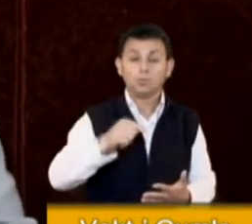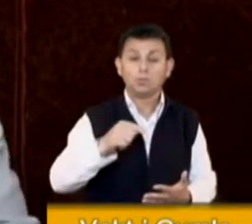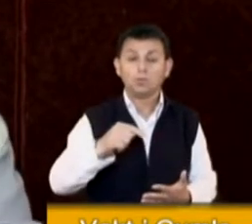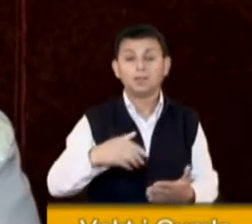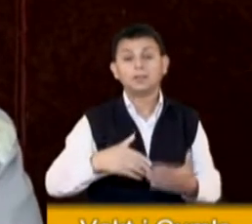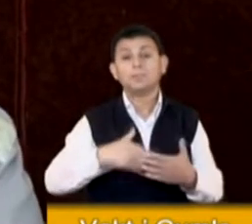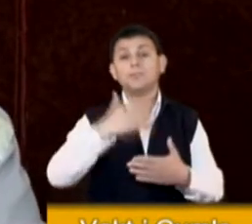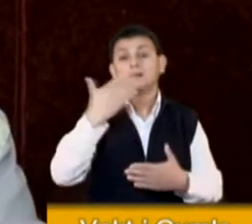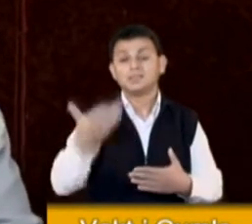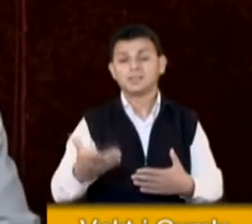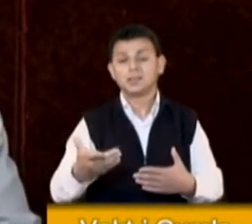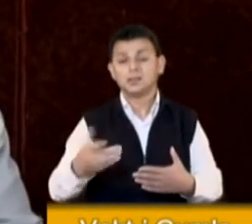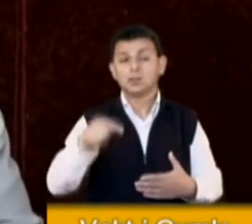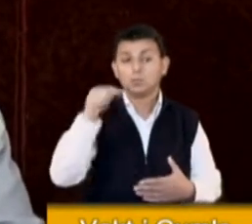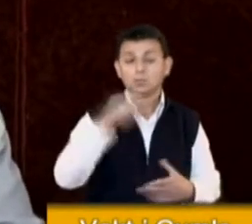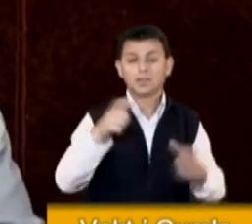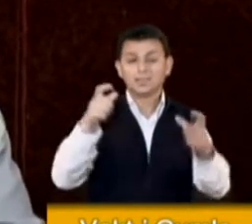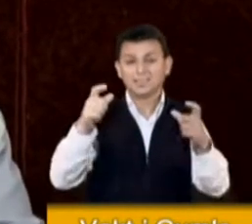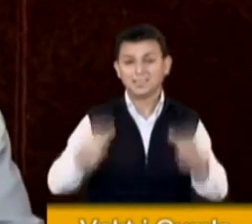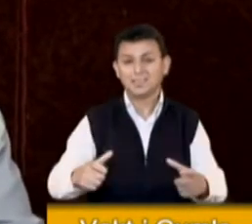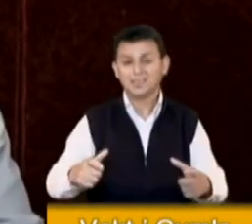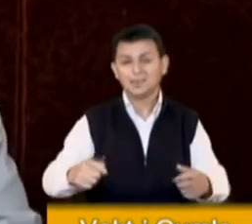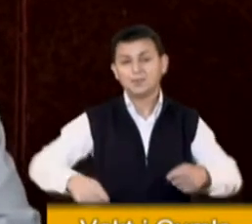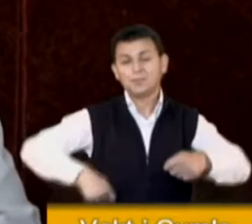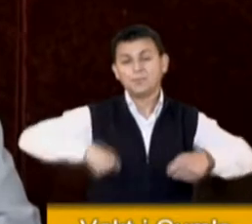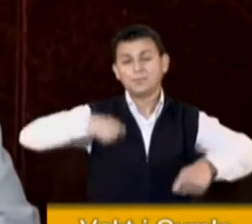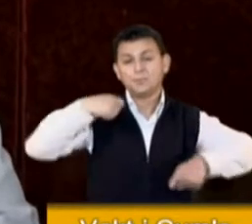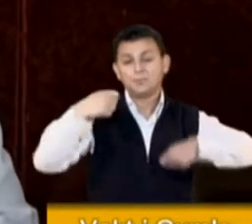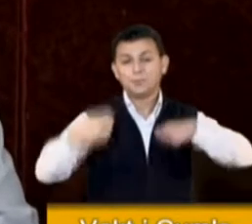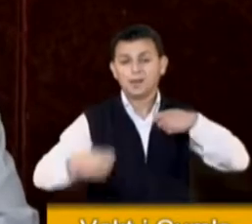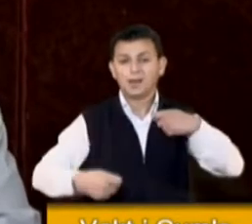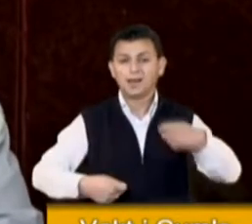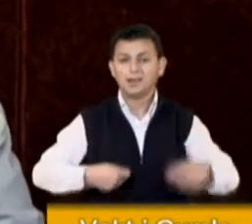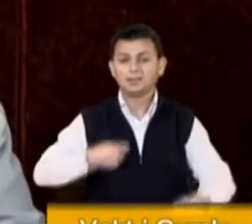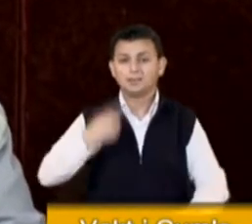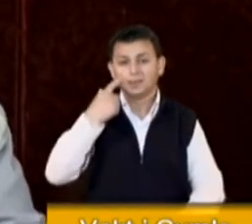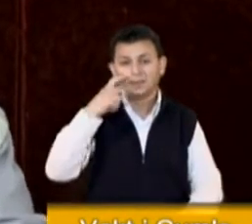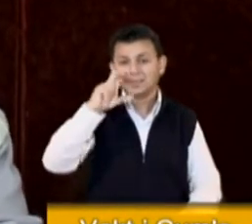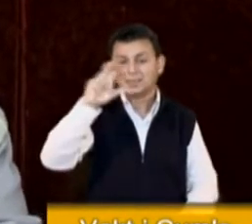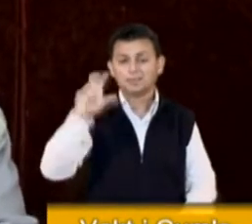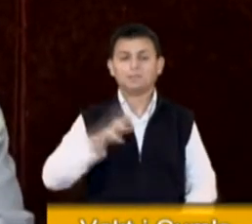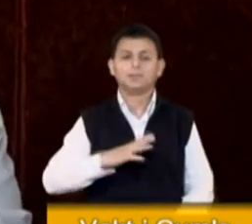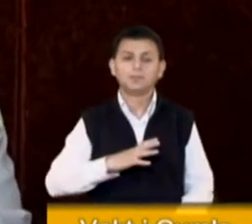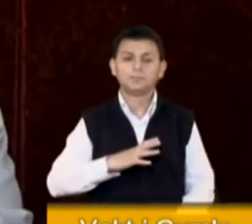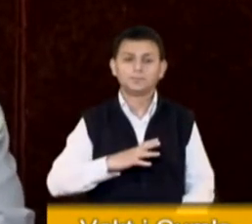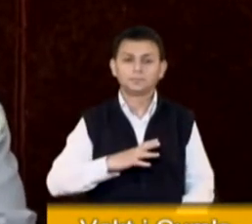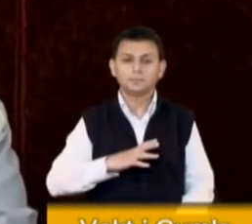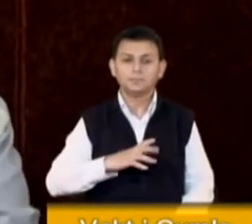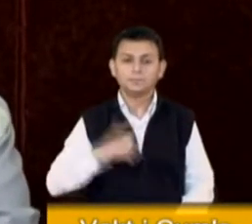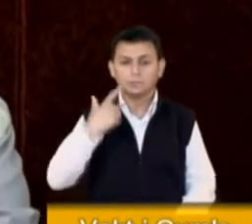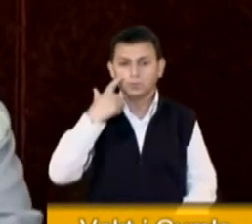öyle batıl ve hurafe şeyler yerleşmiş ki, bakınız tespit edebildiklerinden sayacağım birkaç tanesini.